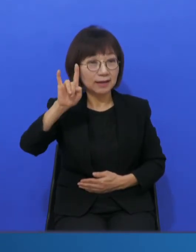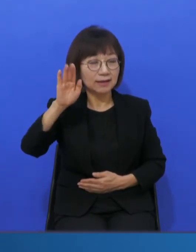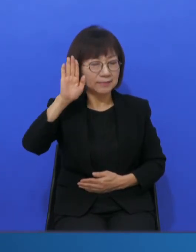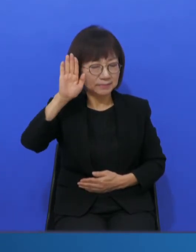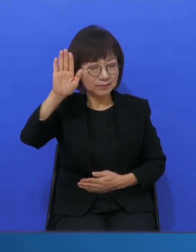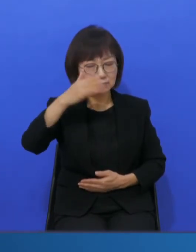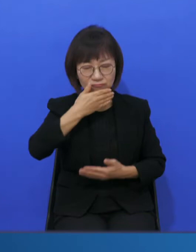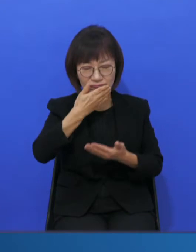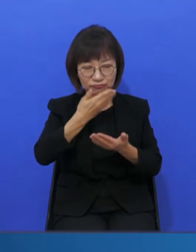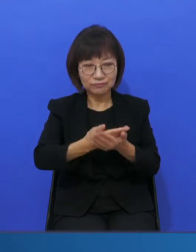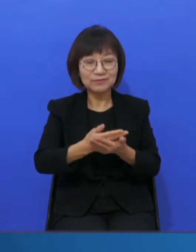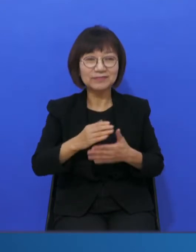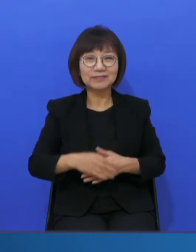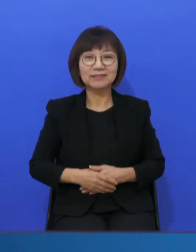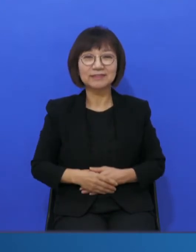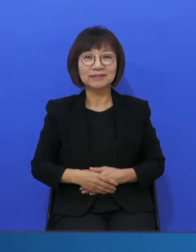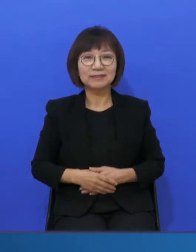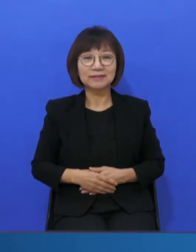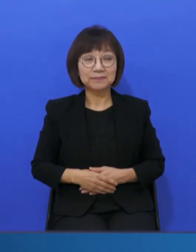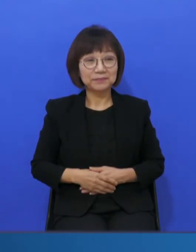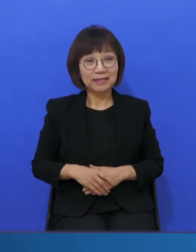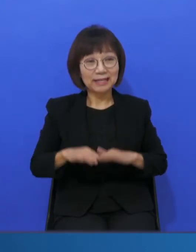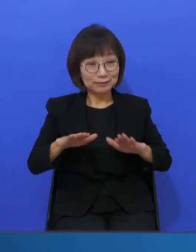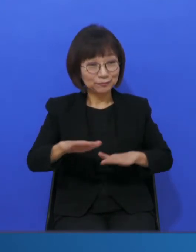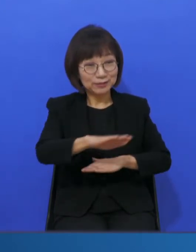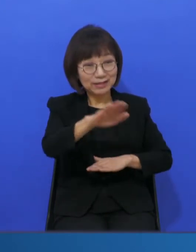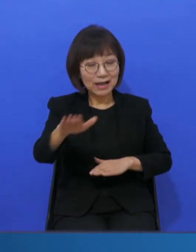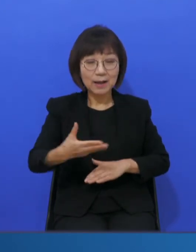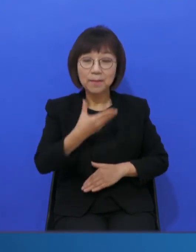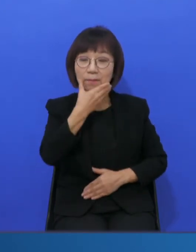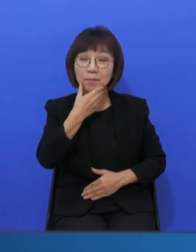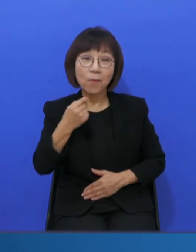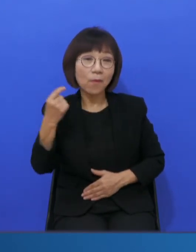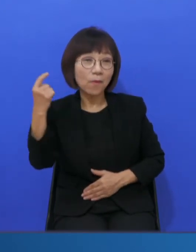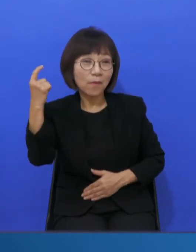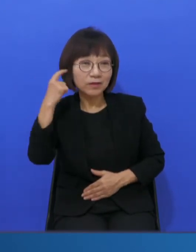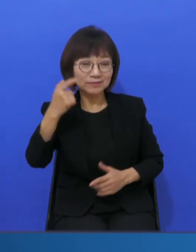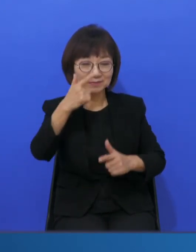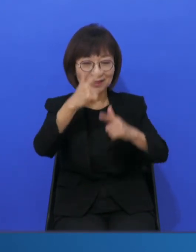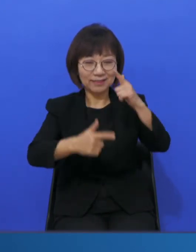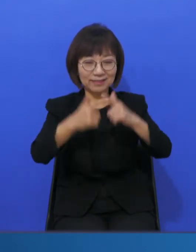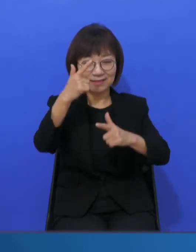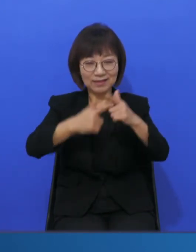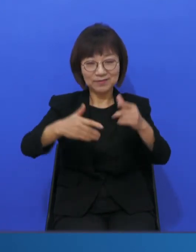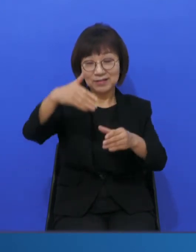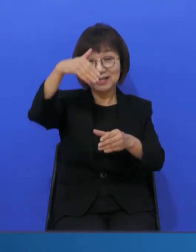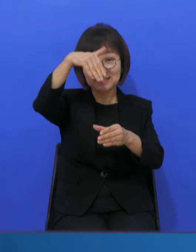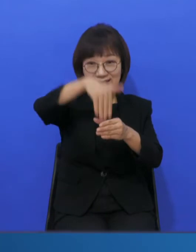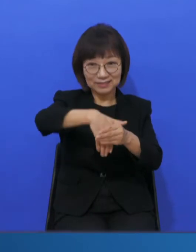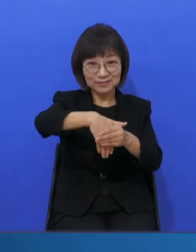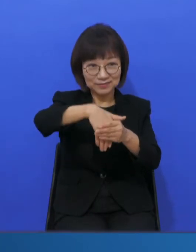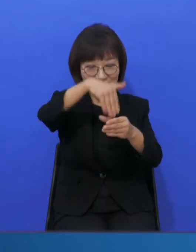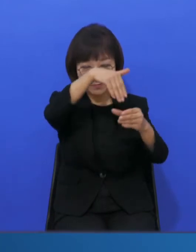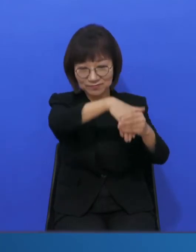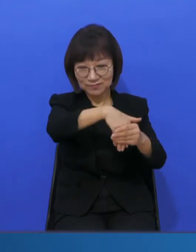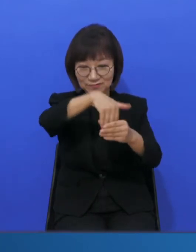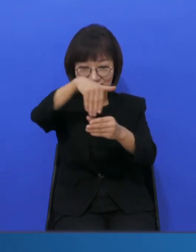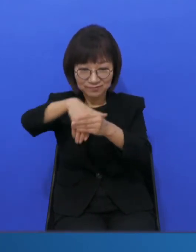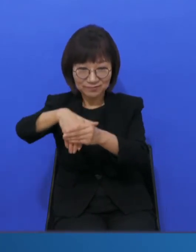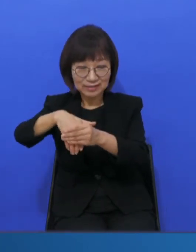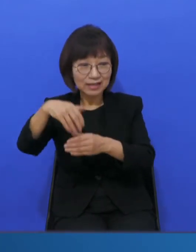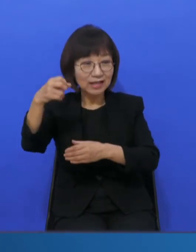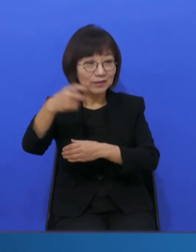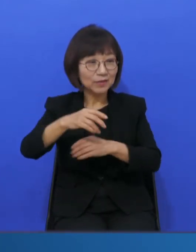assurance. 우리가 복음의 나무를 심고 If we are able to plant this tree of the gospel, 많은 세상 살리는